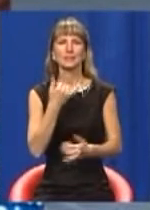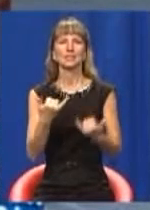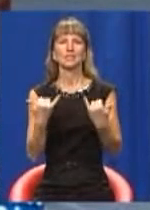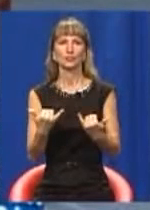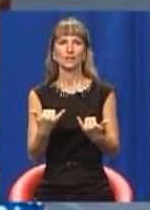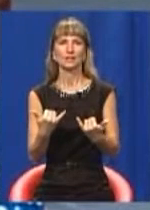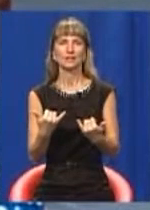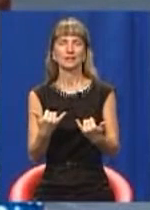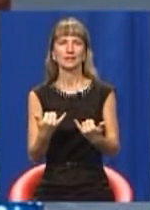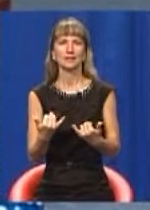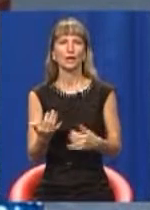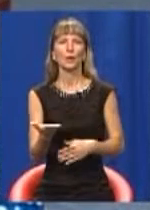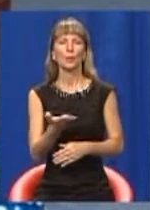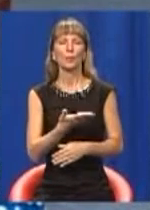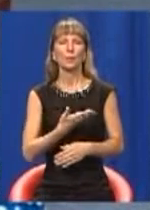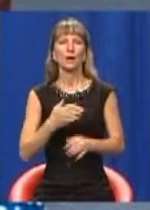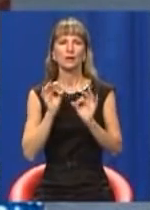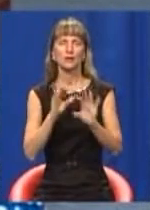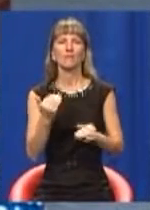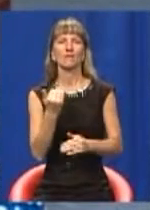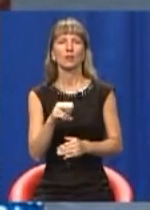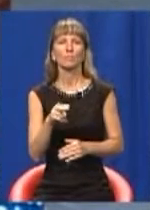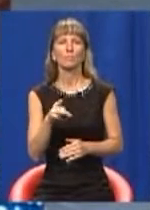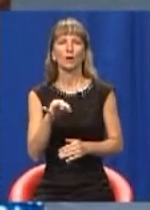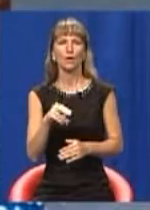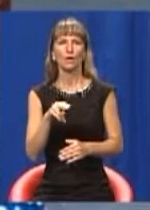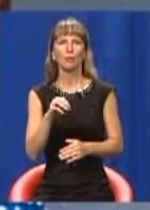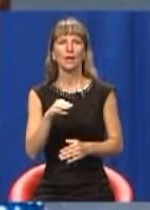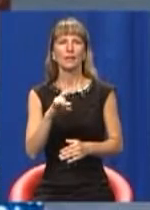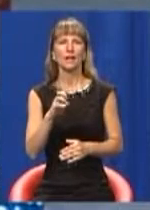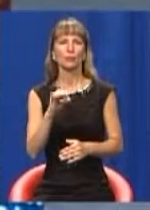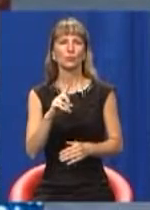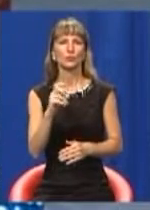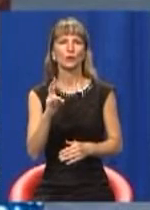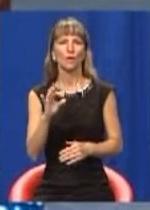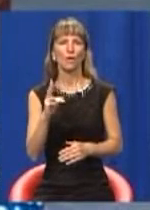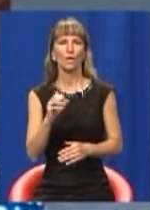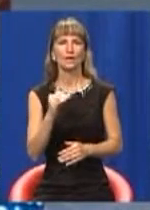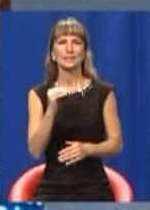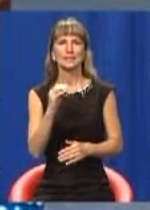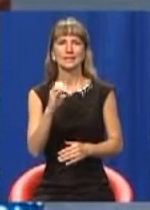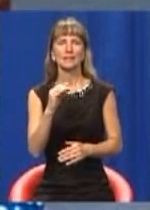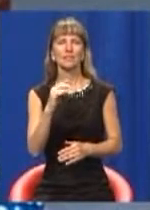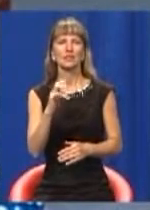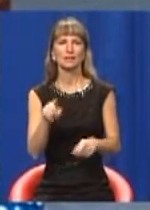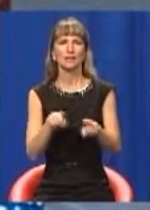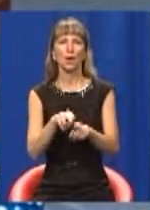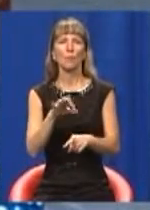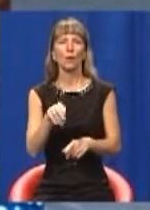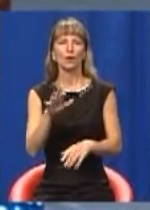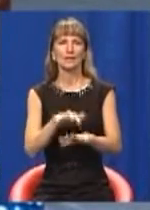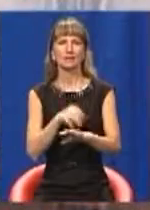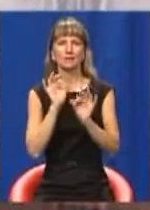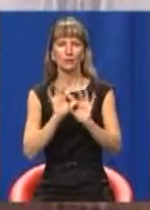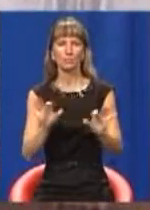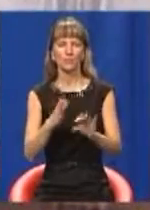зараз ми розповімо вам про петербурзького сфінкса. Це така собі порода кицьок.